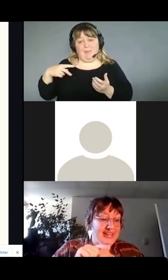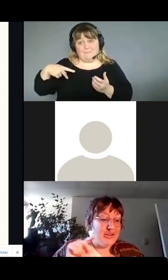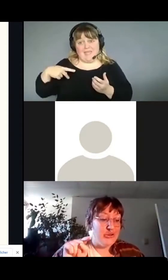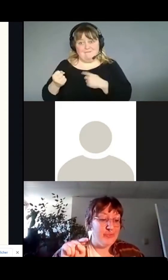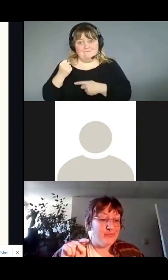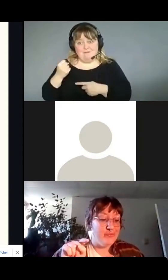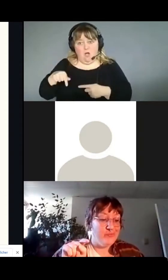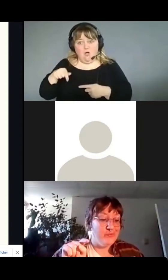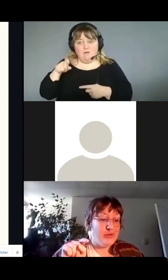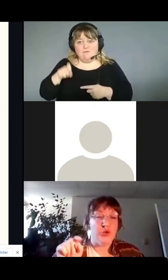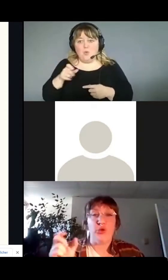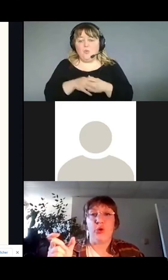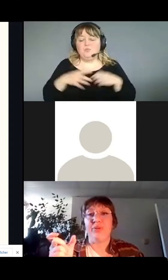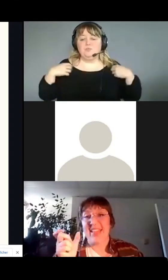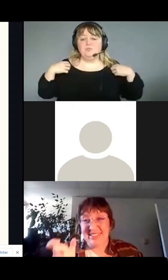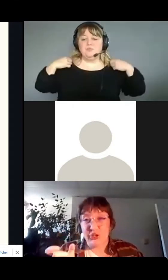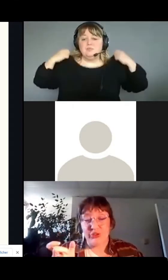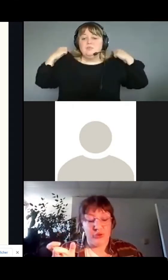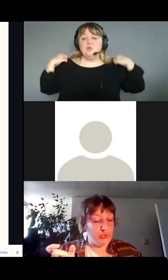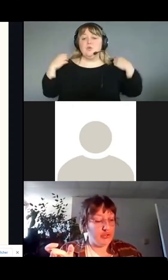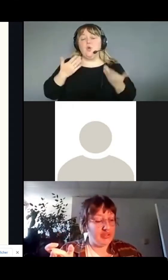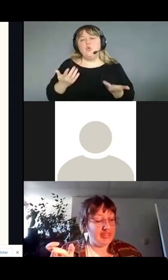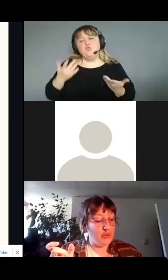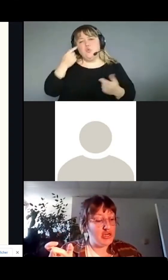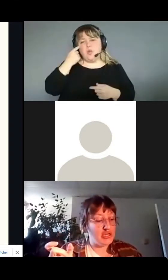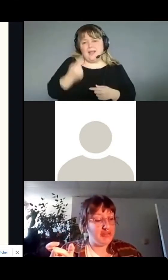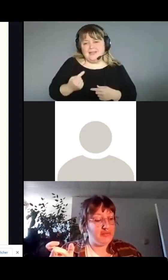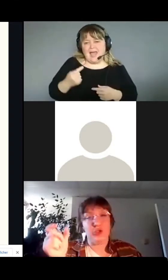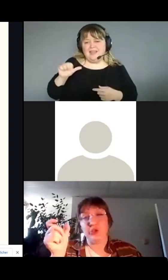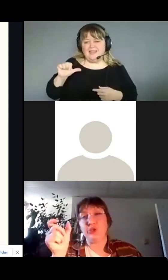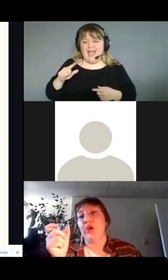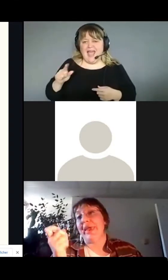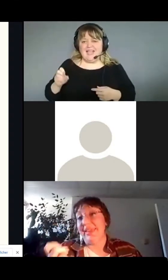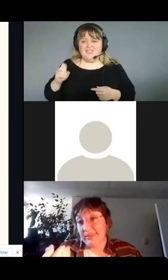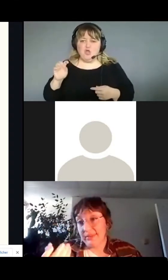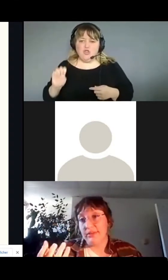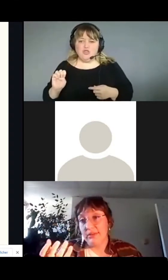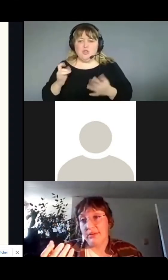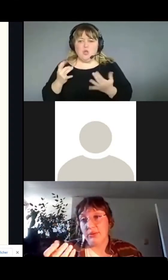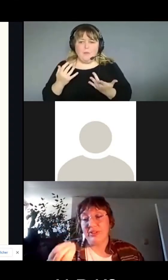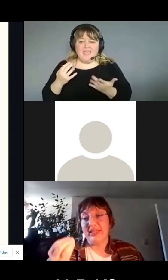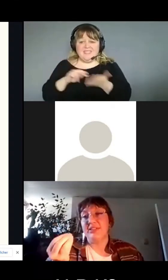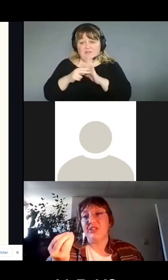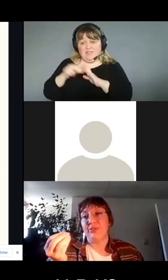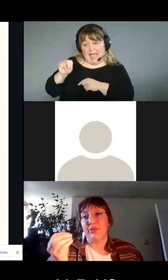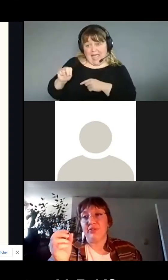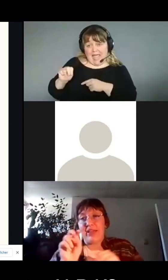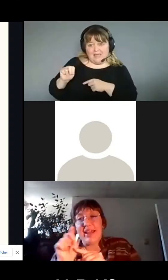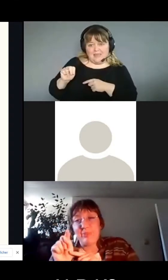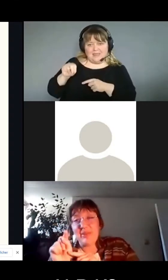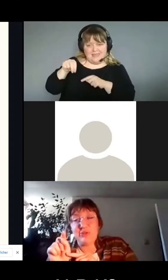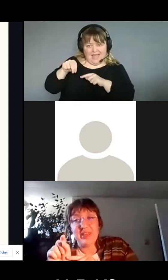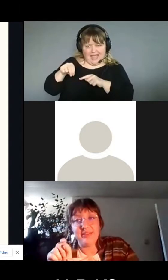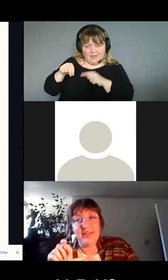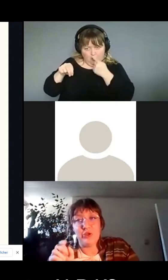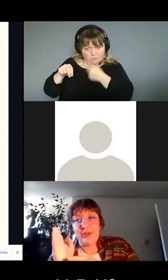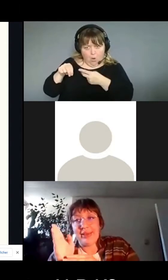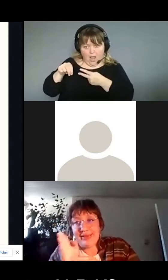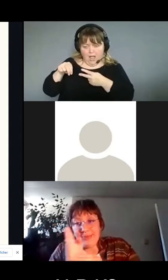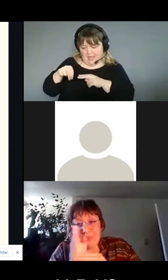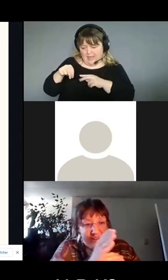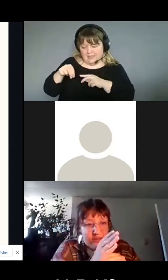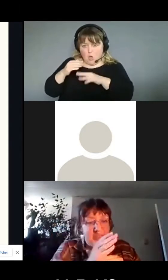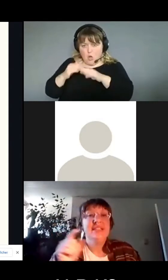faut regarder le nombre d'azote. Donc, c'est quoi le chiffre qu'il y a sous le N? Quel chiffre serait à la place du N dans